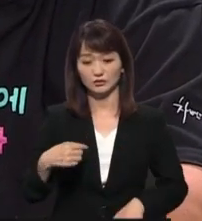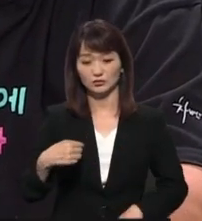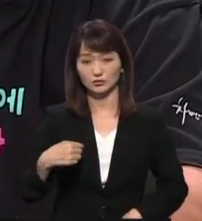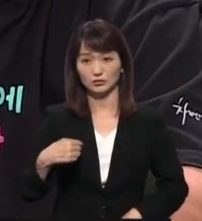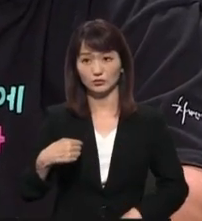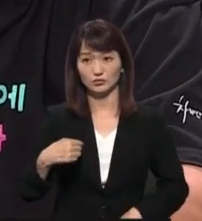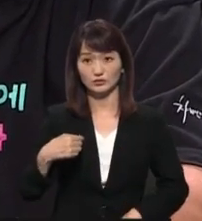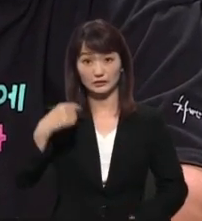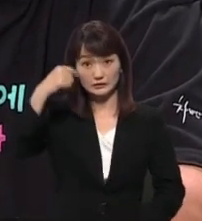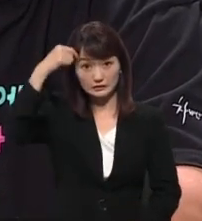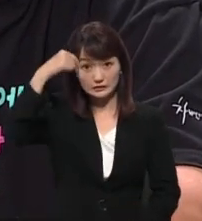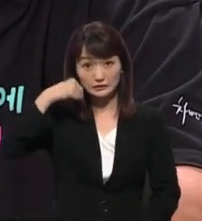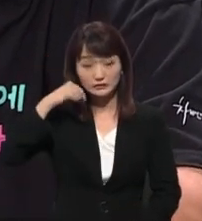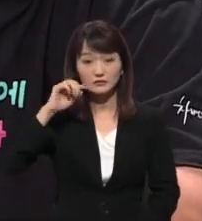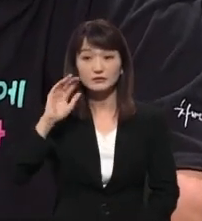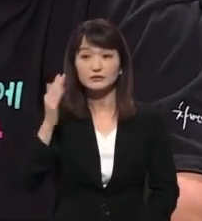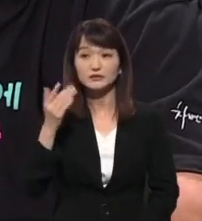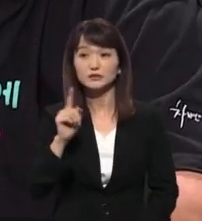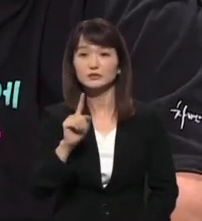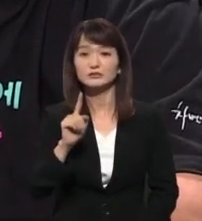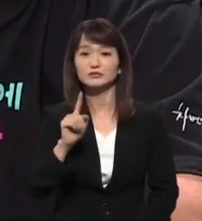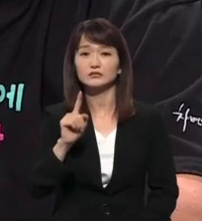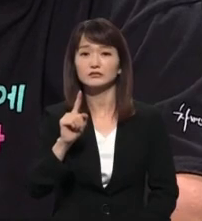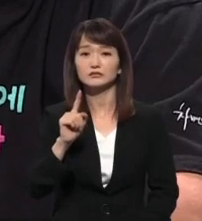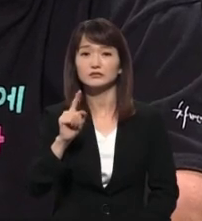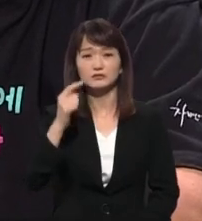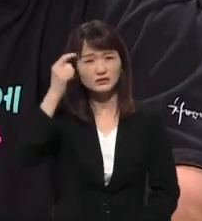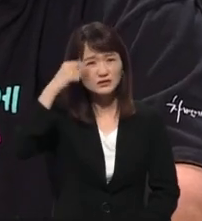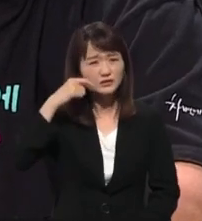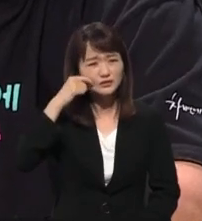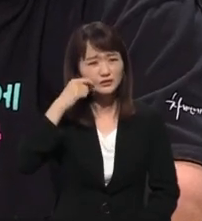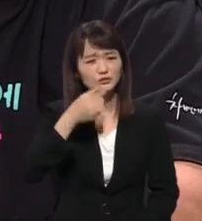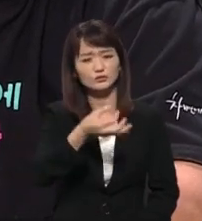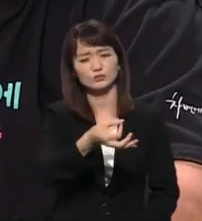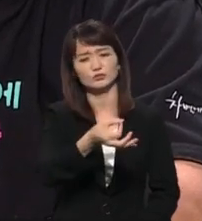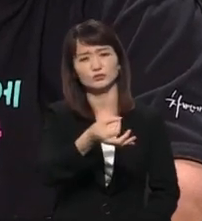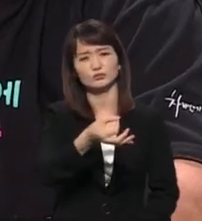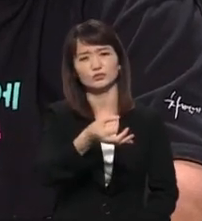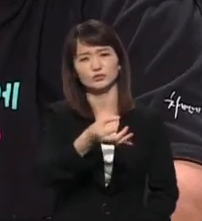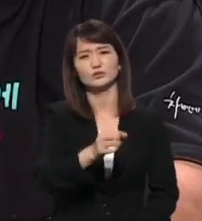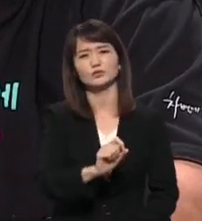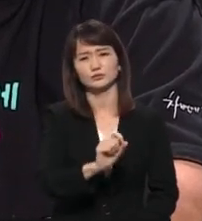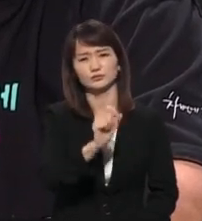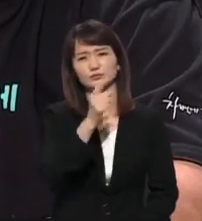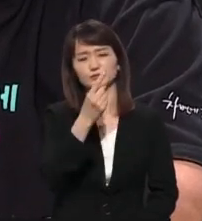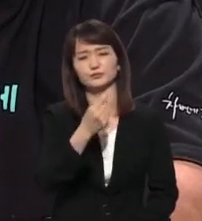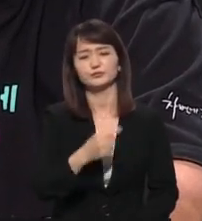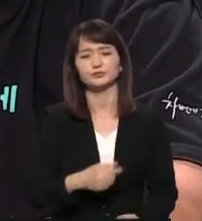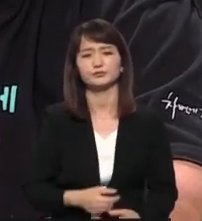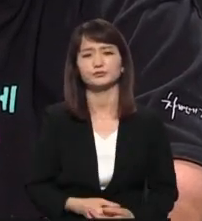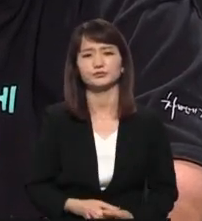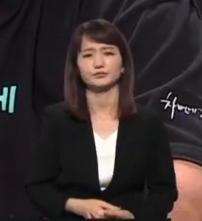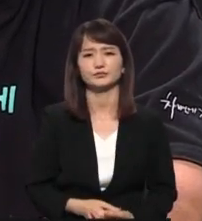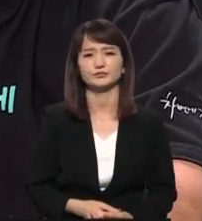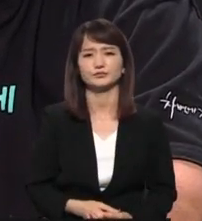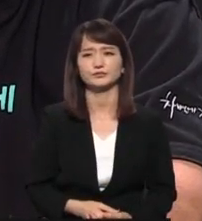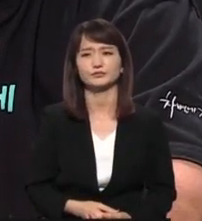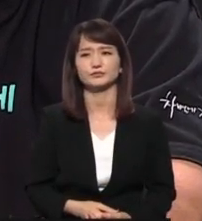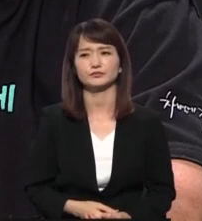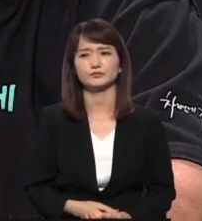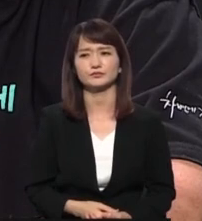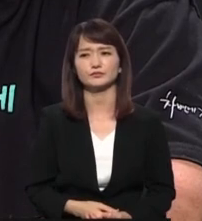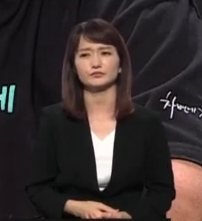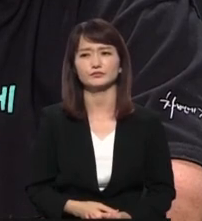그거를 느껴야 되는데 어떻게 보면 그렇지 않다 비용 문제 때문에 그렇지 않다는 말씀이시죠 이건 어떻게 보면 뭐